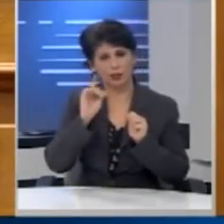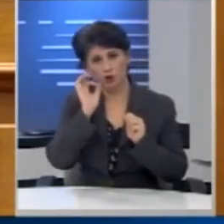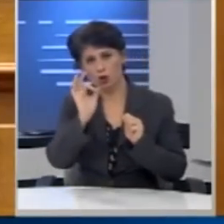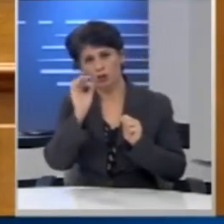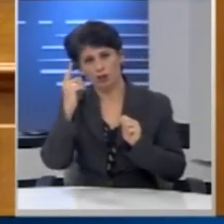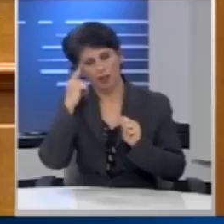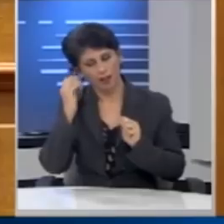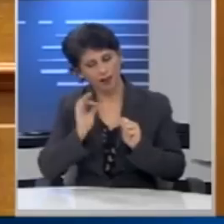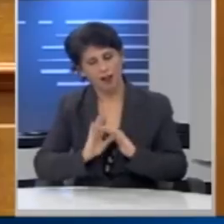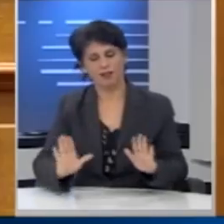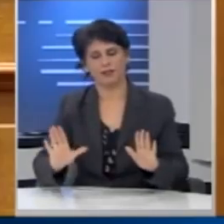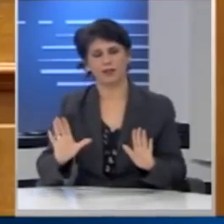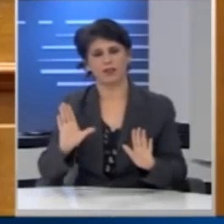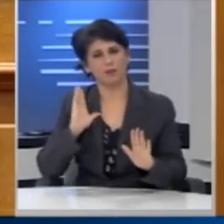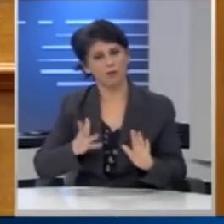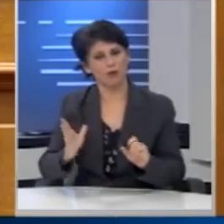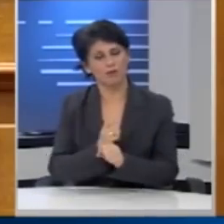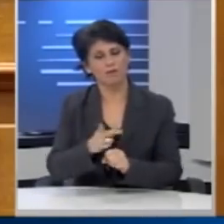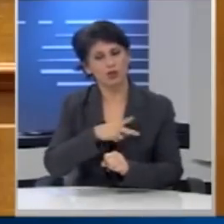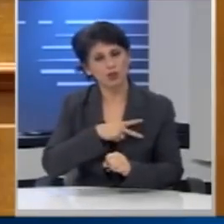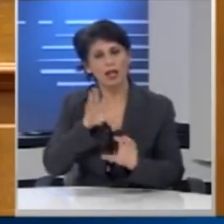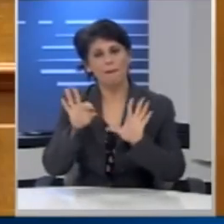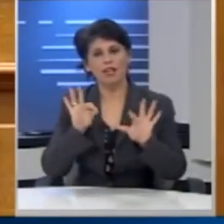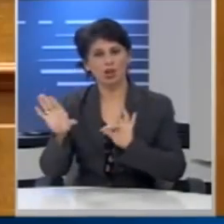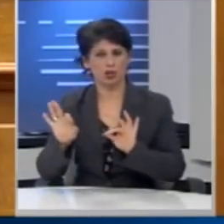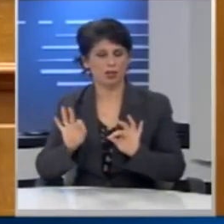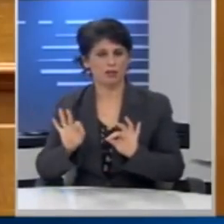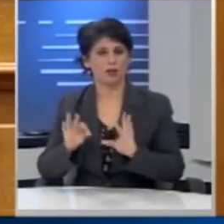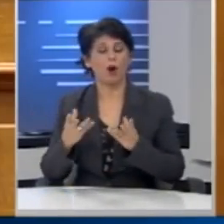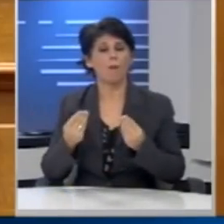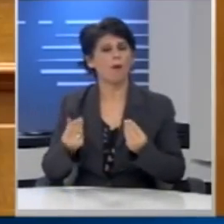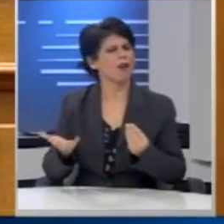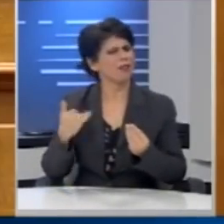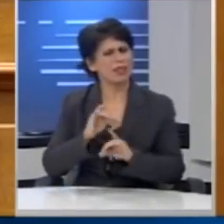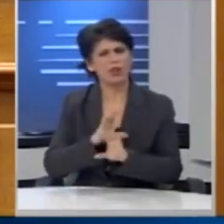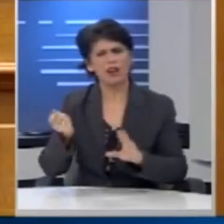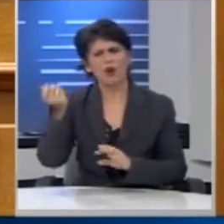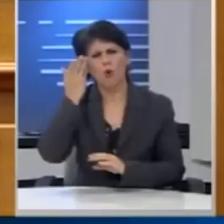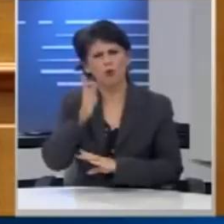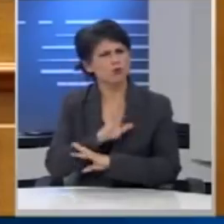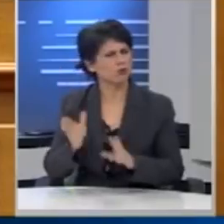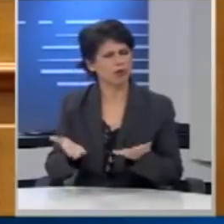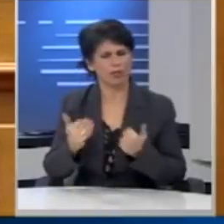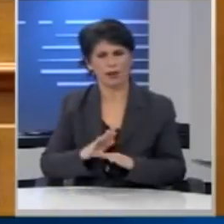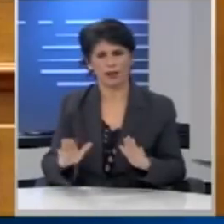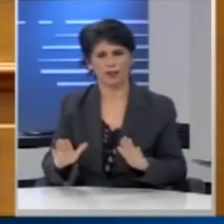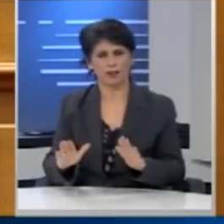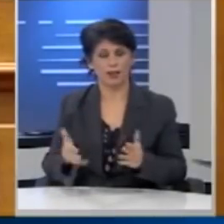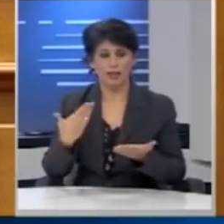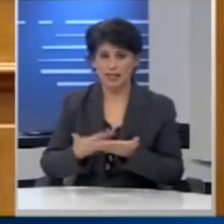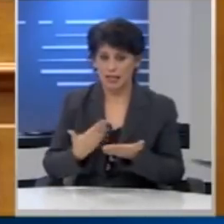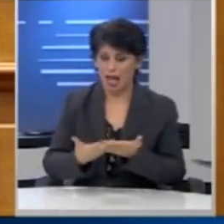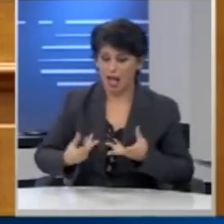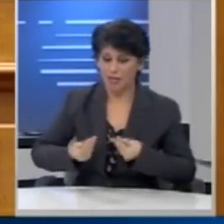ρεαλιστικοί. Μπορούν να επιτευχθούν με σωστές επιλογές. Πολλές δεν έχουν κανένα απολύτως κόστος. Η